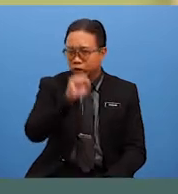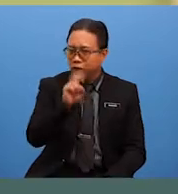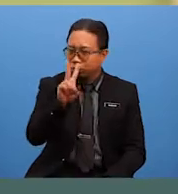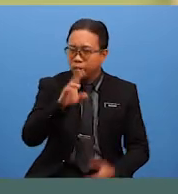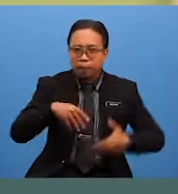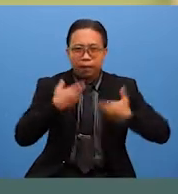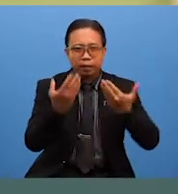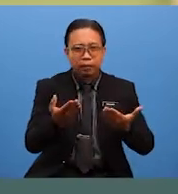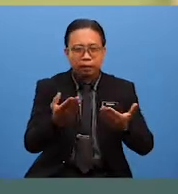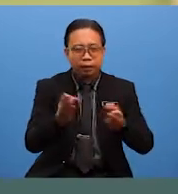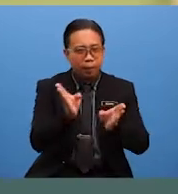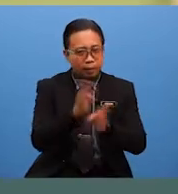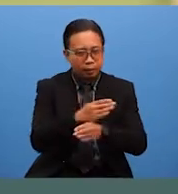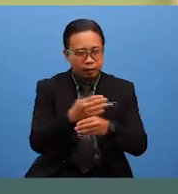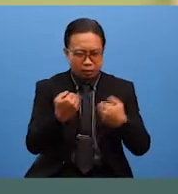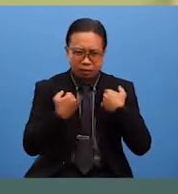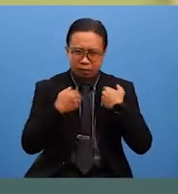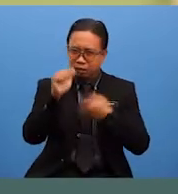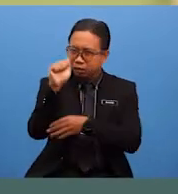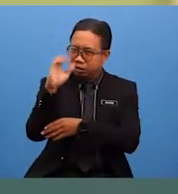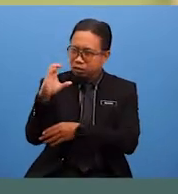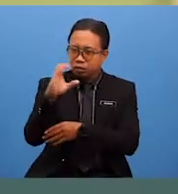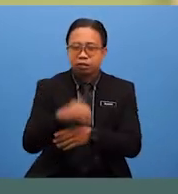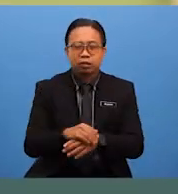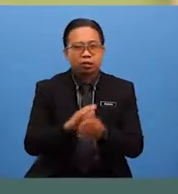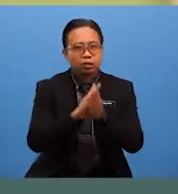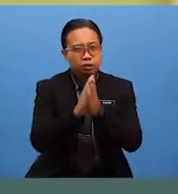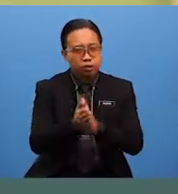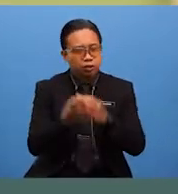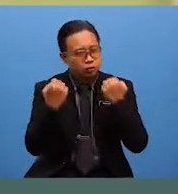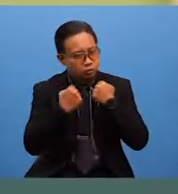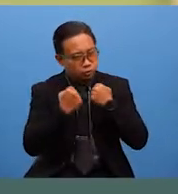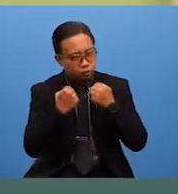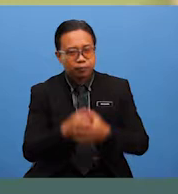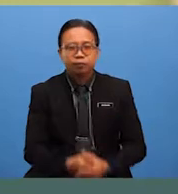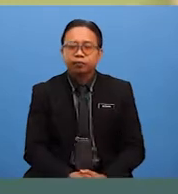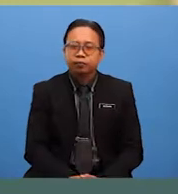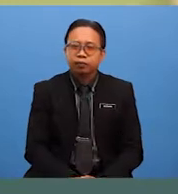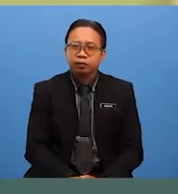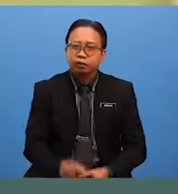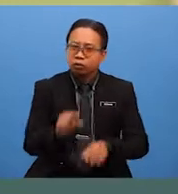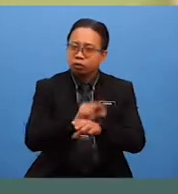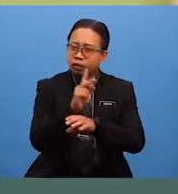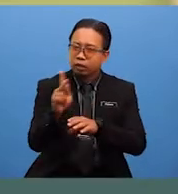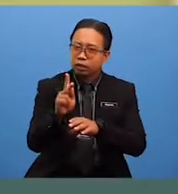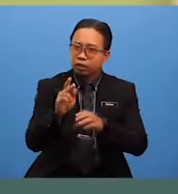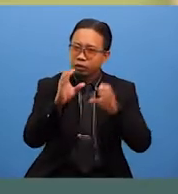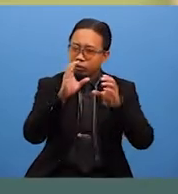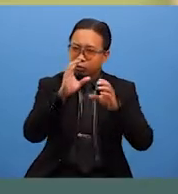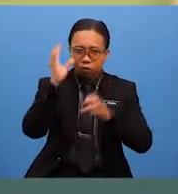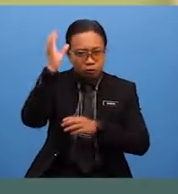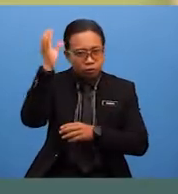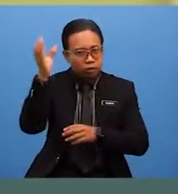Billy yang dipasang alat pendingin haul menjadi sejuk gunakan konsep Sume